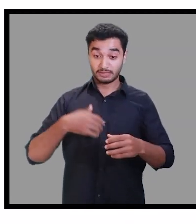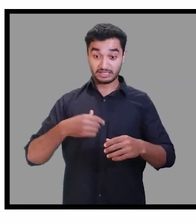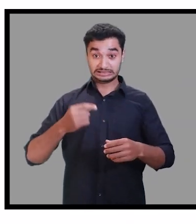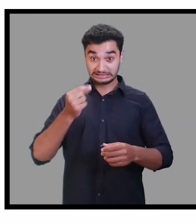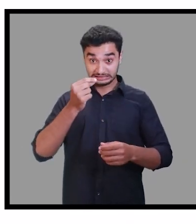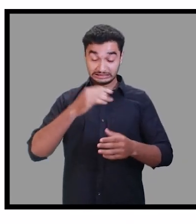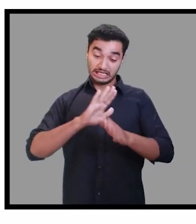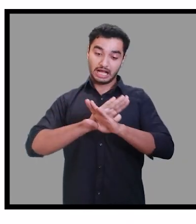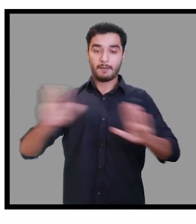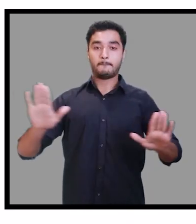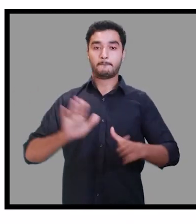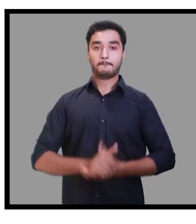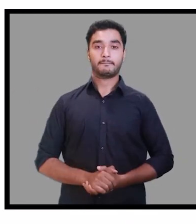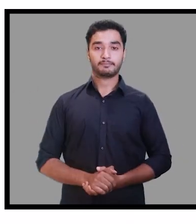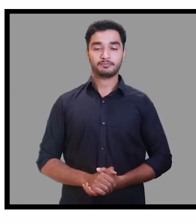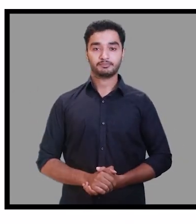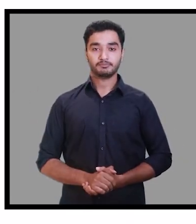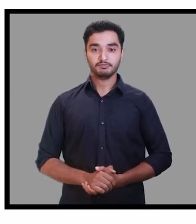جائے۔